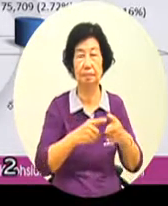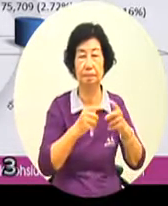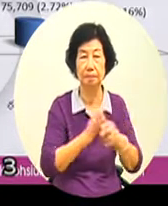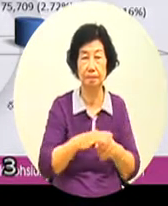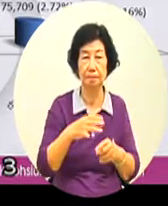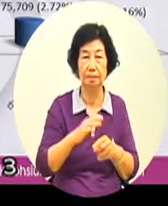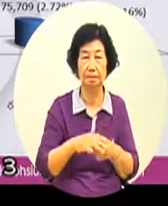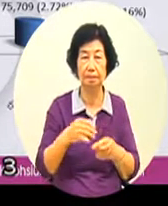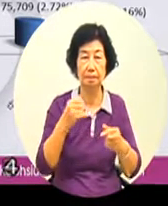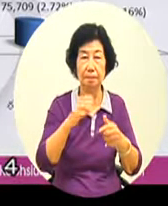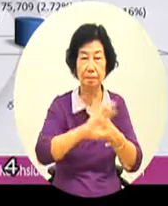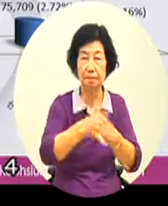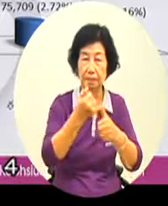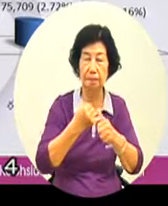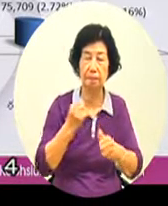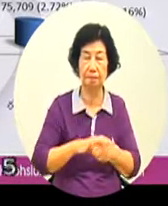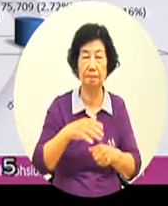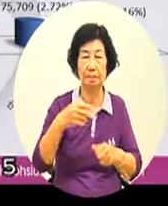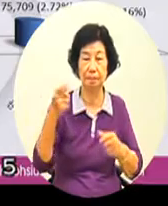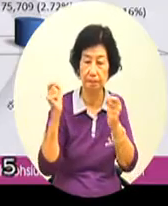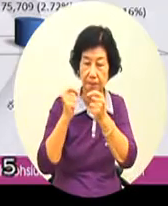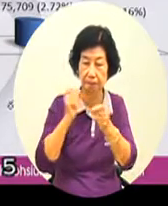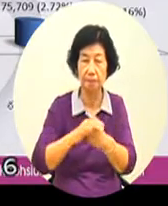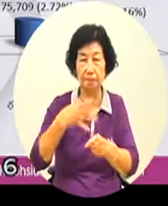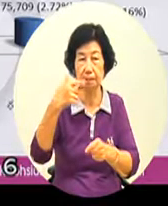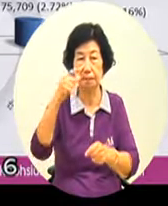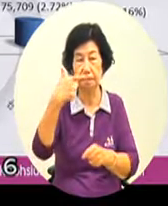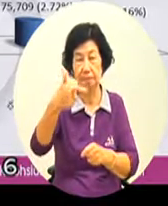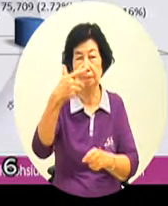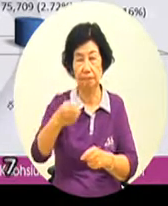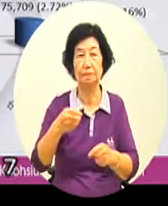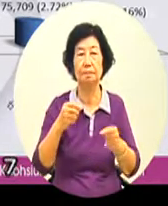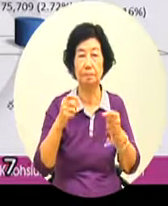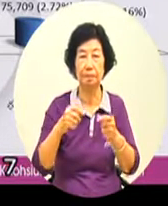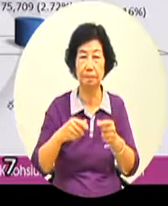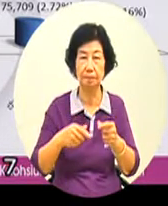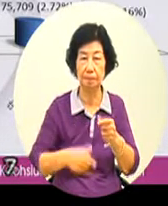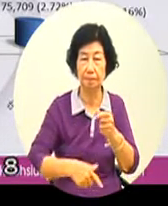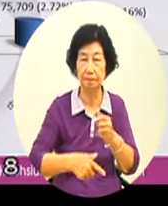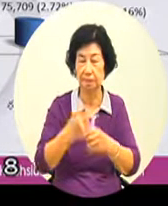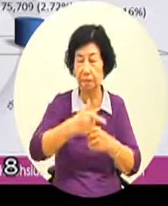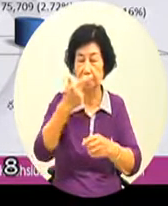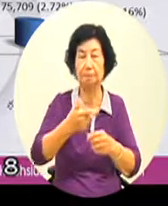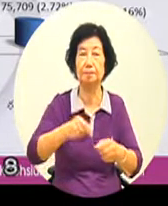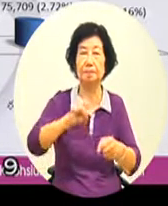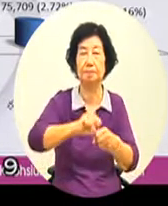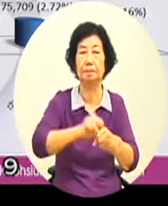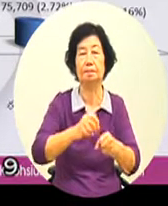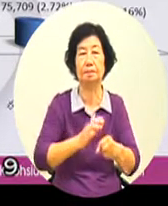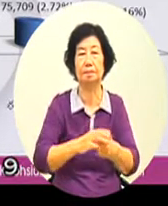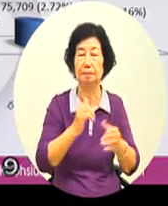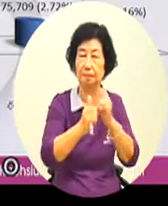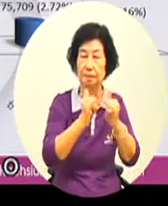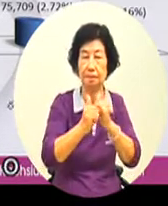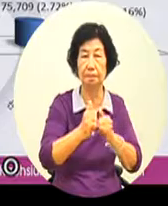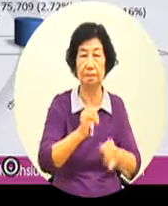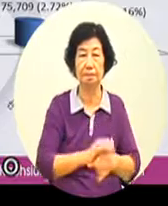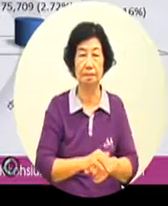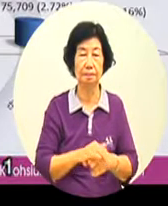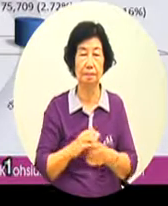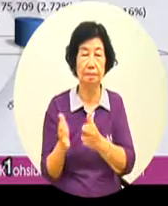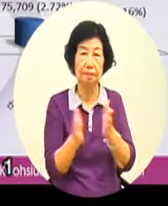分也已经将近6万人，这些都是我们持续快速增加的相关的人口数。那其他的统